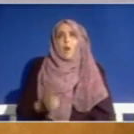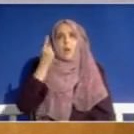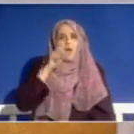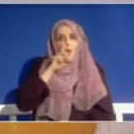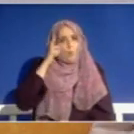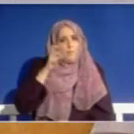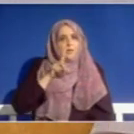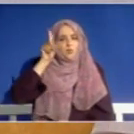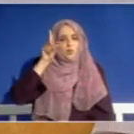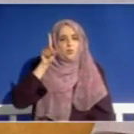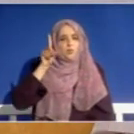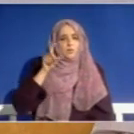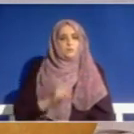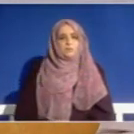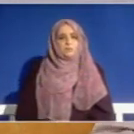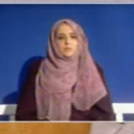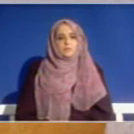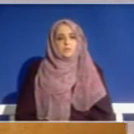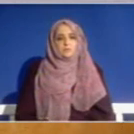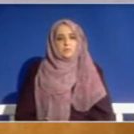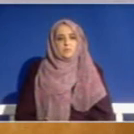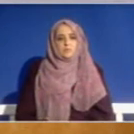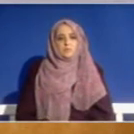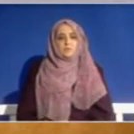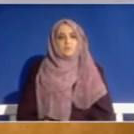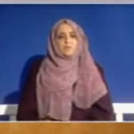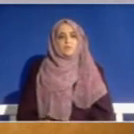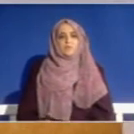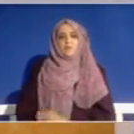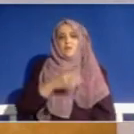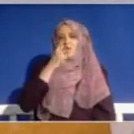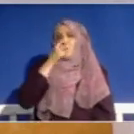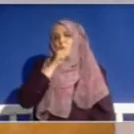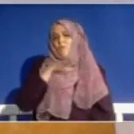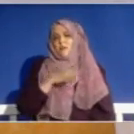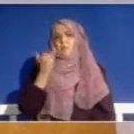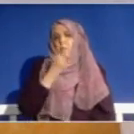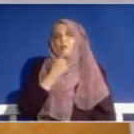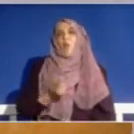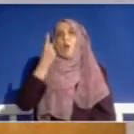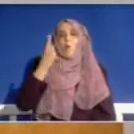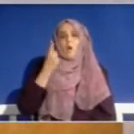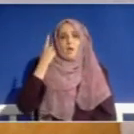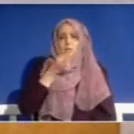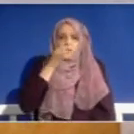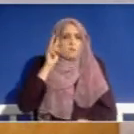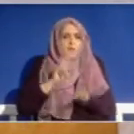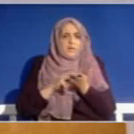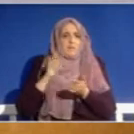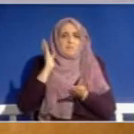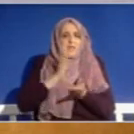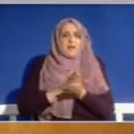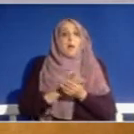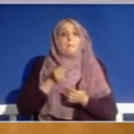يؤمن ثلاث مرات عودها. والرسول صلى الله عليه وسلم لا يحتاج إلى أن يقسم حتى يصدق، هو الصادق المصدوق صلى الله عليه وسلم.